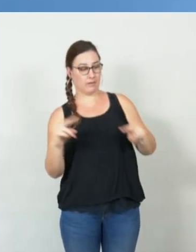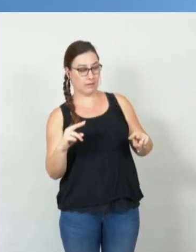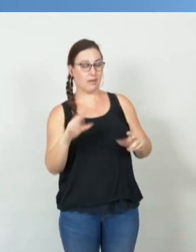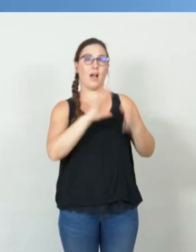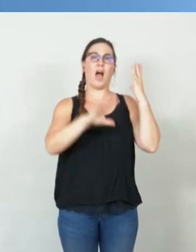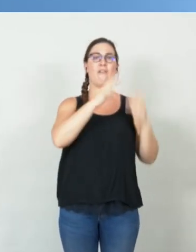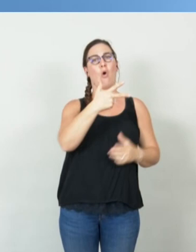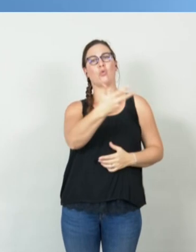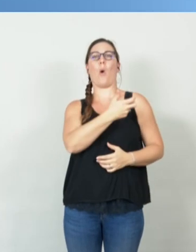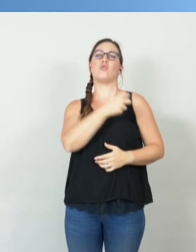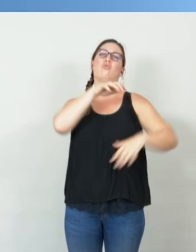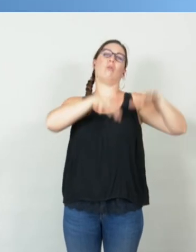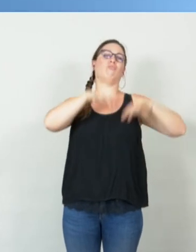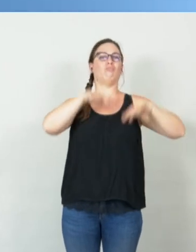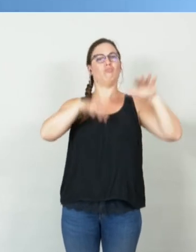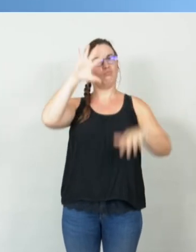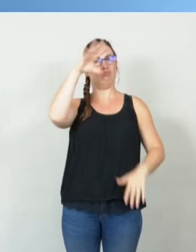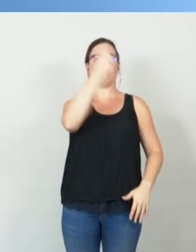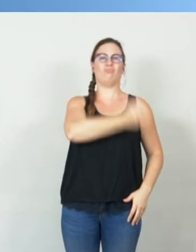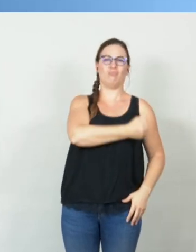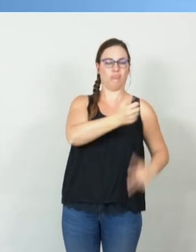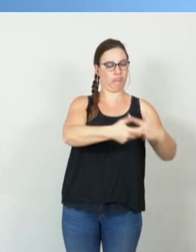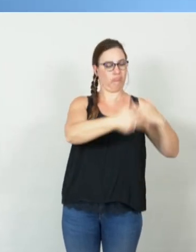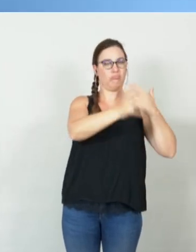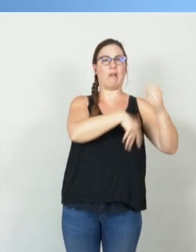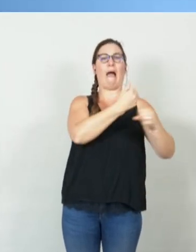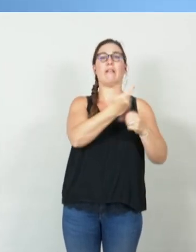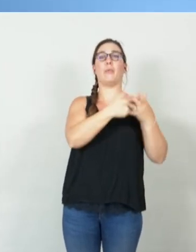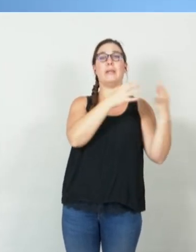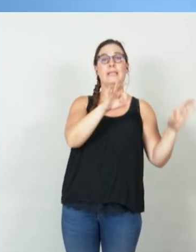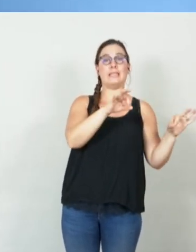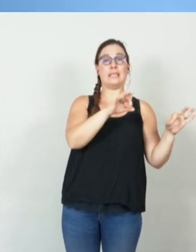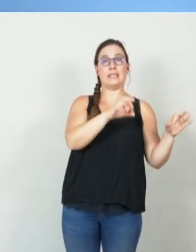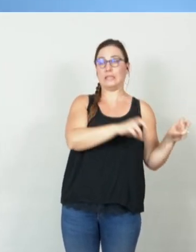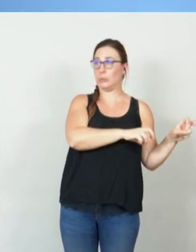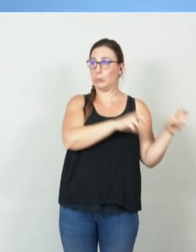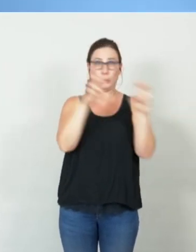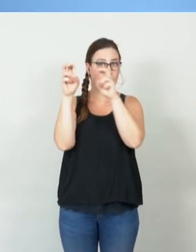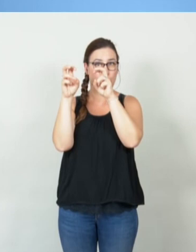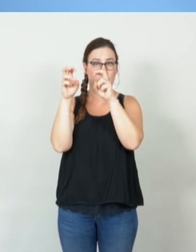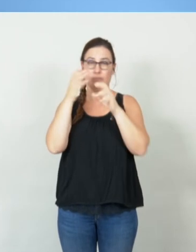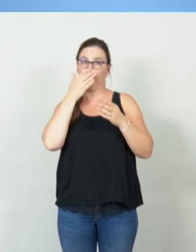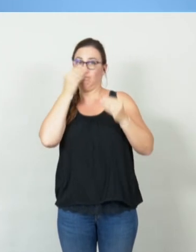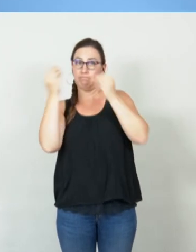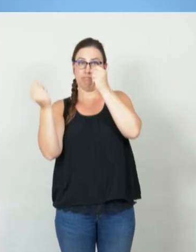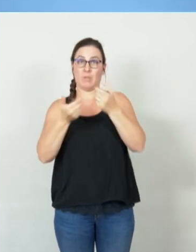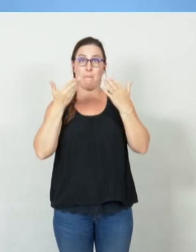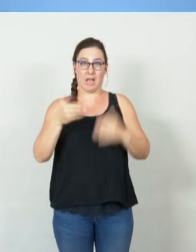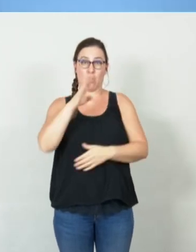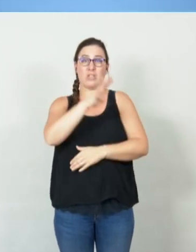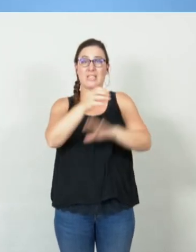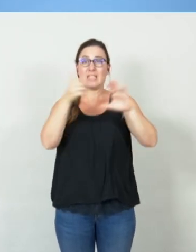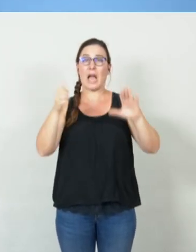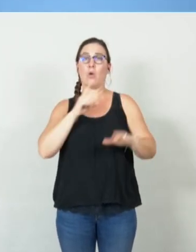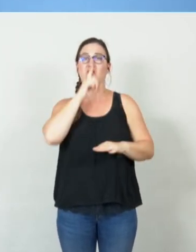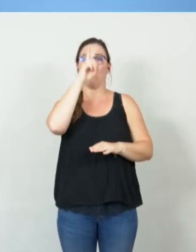connu trois jours en moyenne de canicule dans les années 2010 ils estiment ce nombre à 46